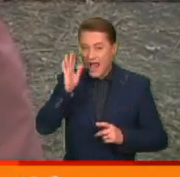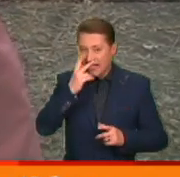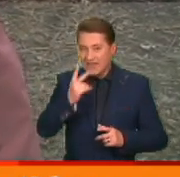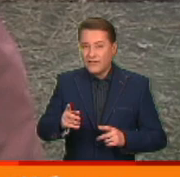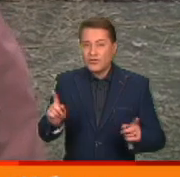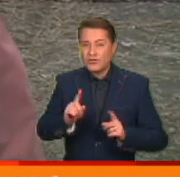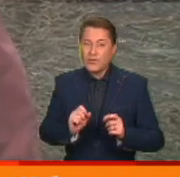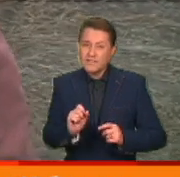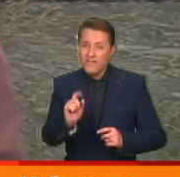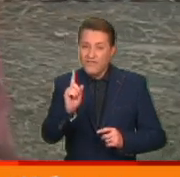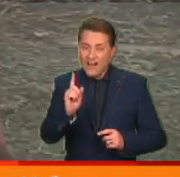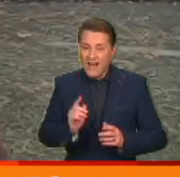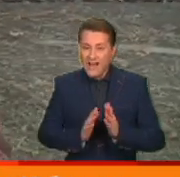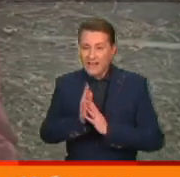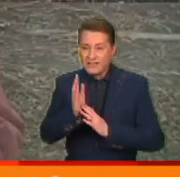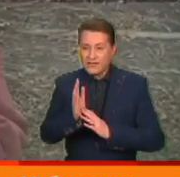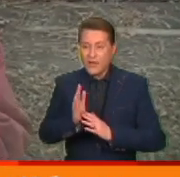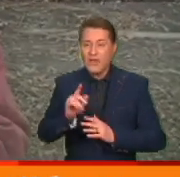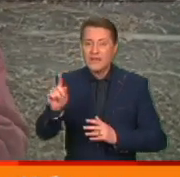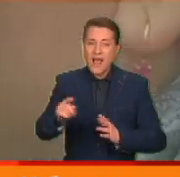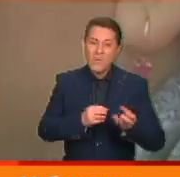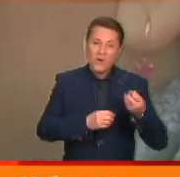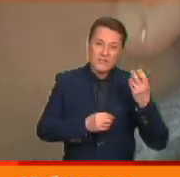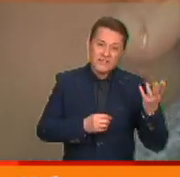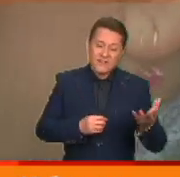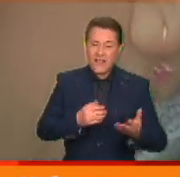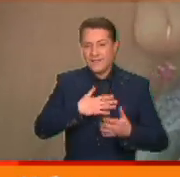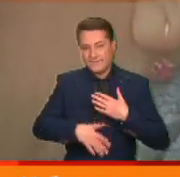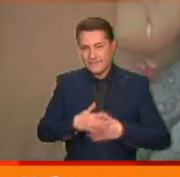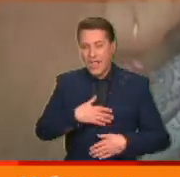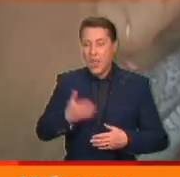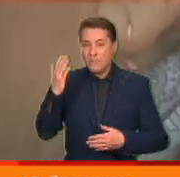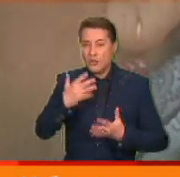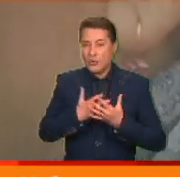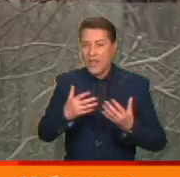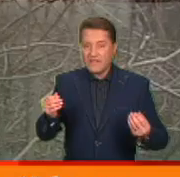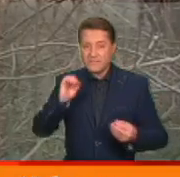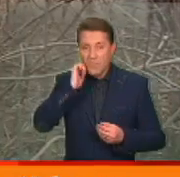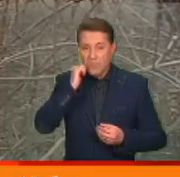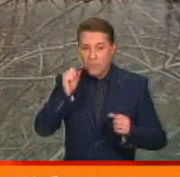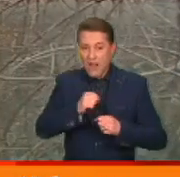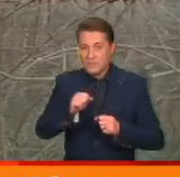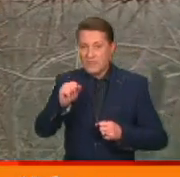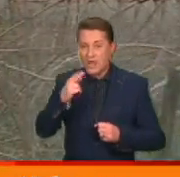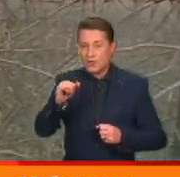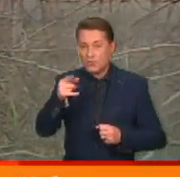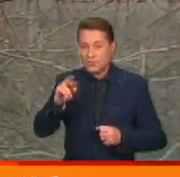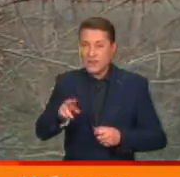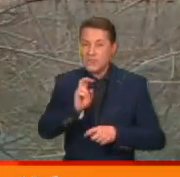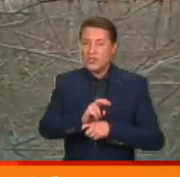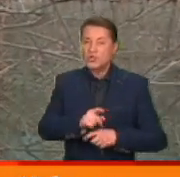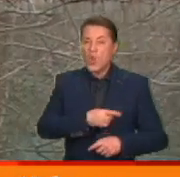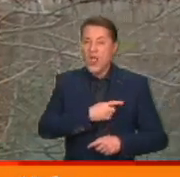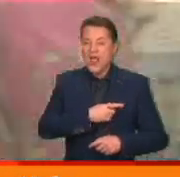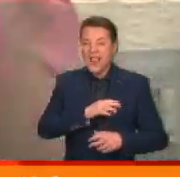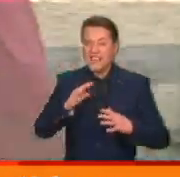щось вилізло, дивишся, вже там квіточка якась там розцвіла. Минулої весни, коли бабця Дуся звично порила квітник, до неї підійшов інспектор